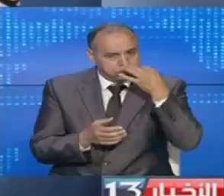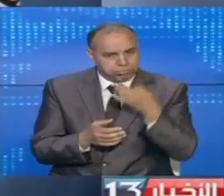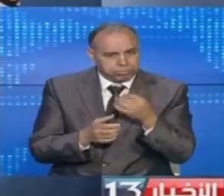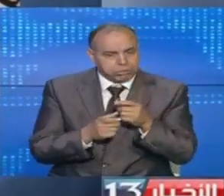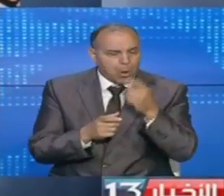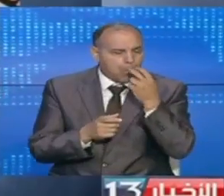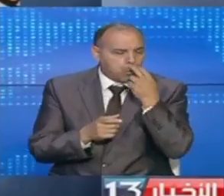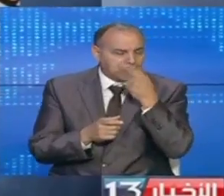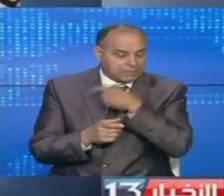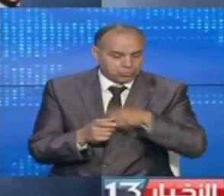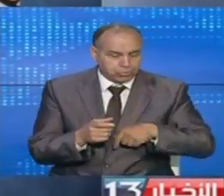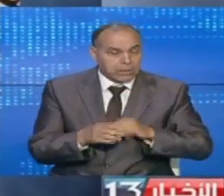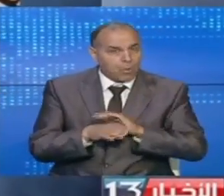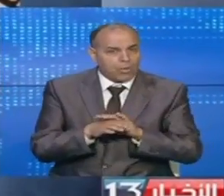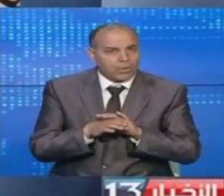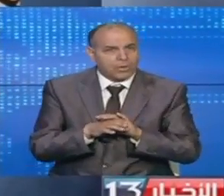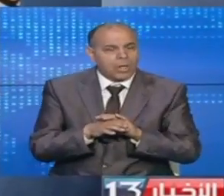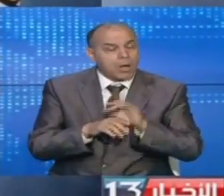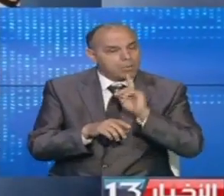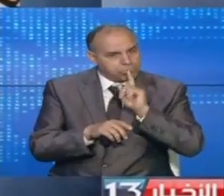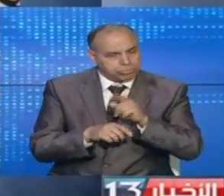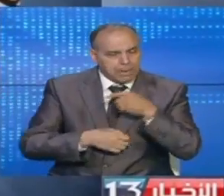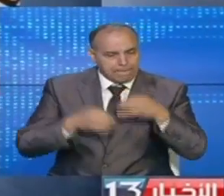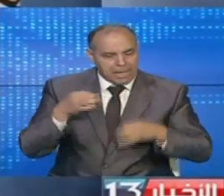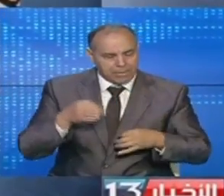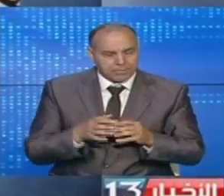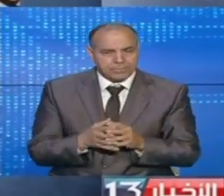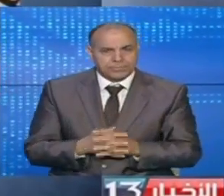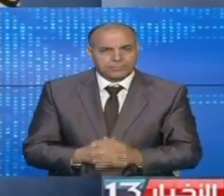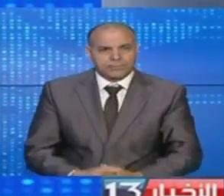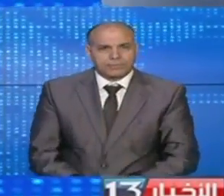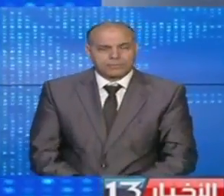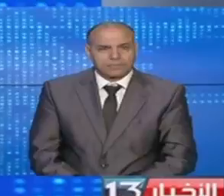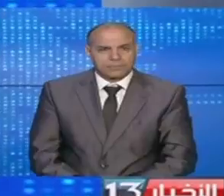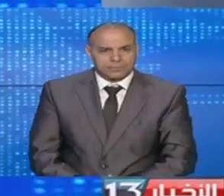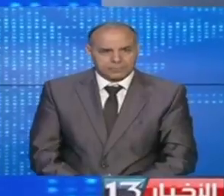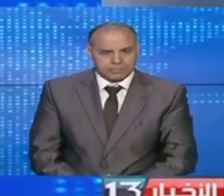الفرقة المذكورة بالموضوع بحسب تعليمات النيابة العمومية.